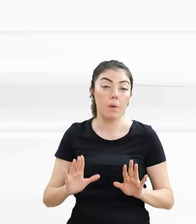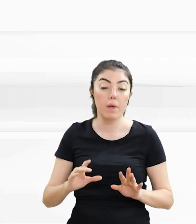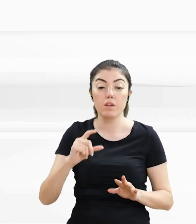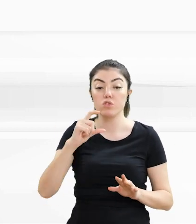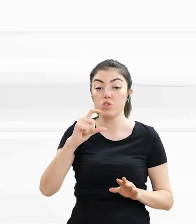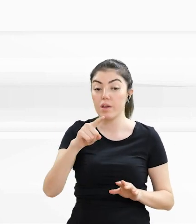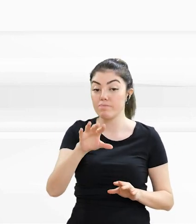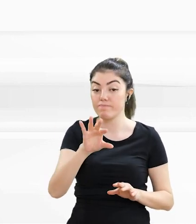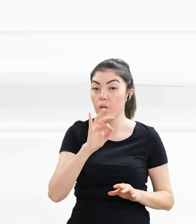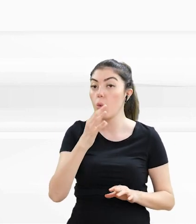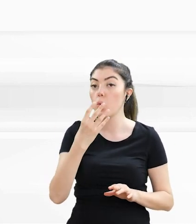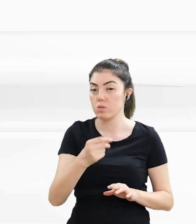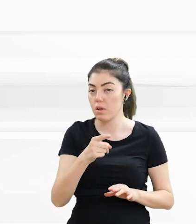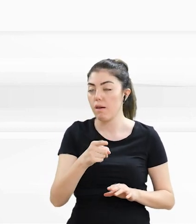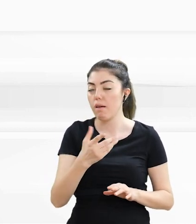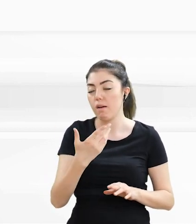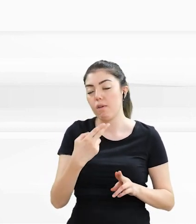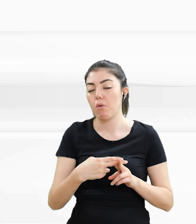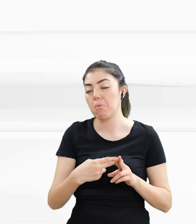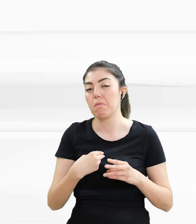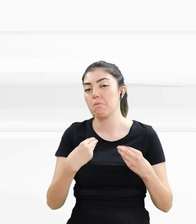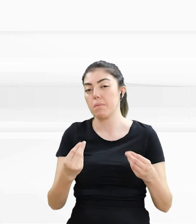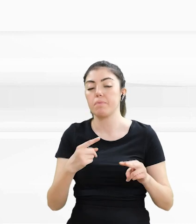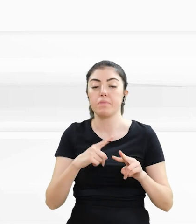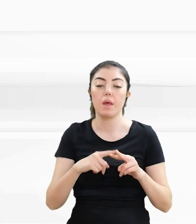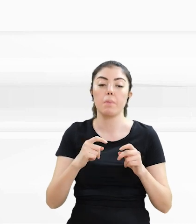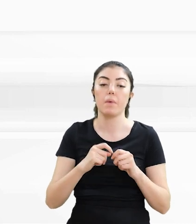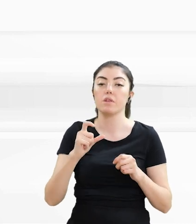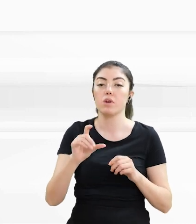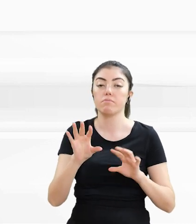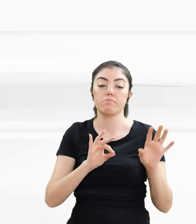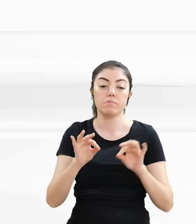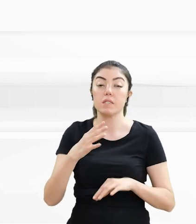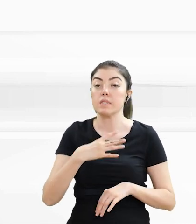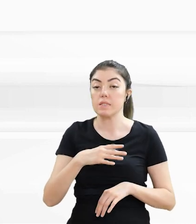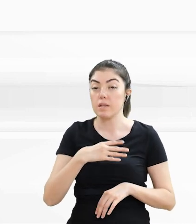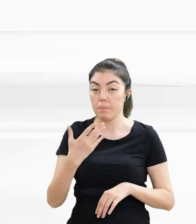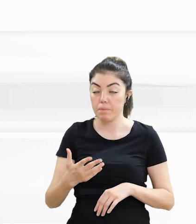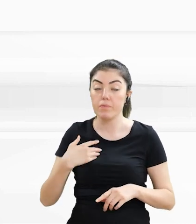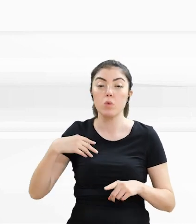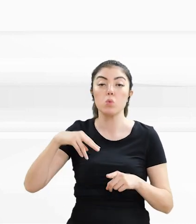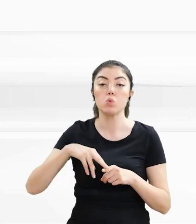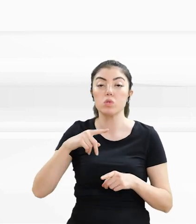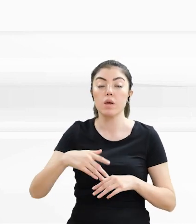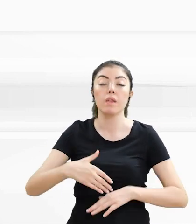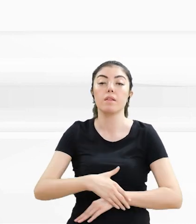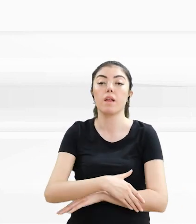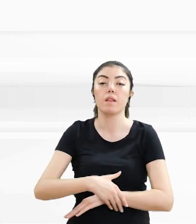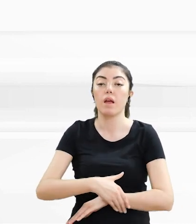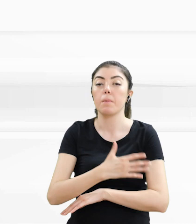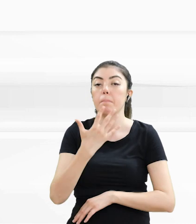C seçeneği seçmiş olsaydım örnek verecek olursak yani a b c seçeneği seçmiş olsaydım üçgenin